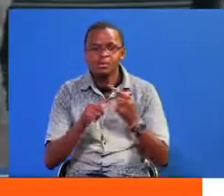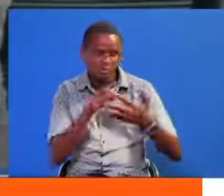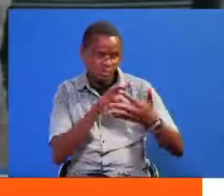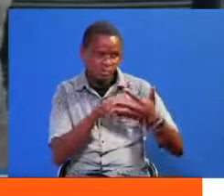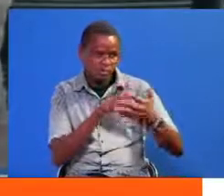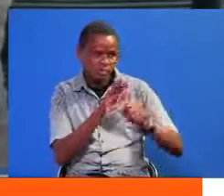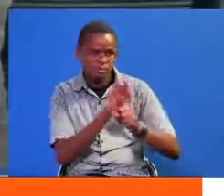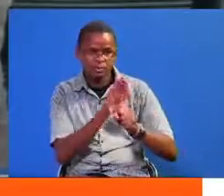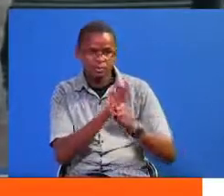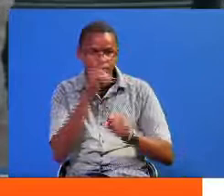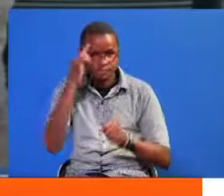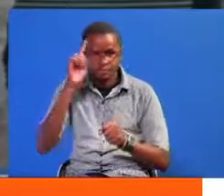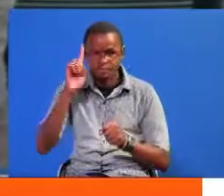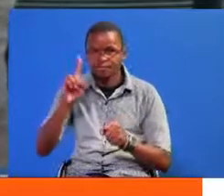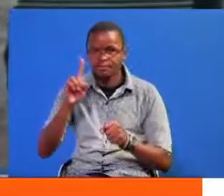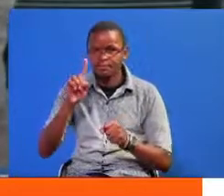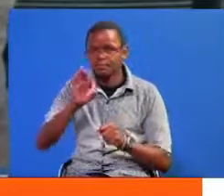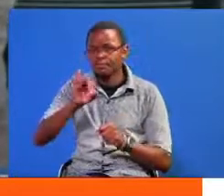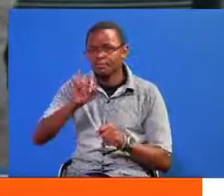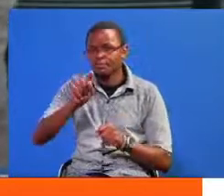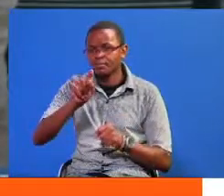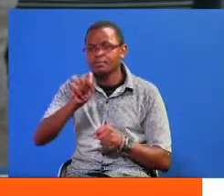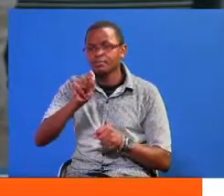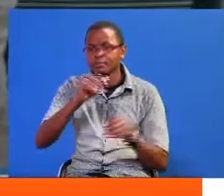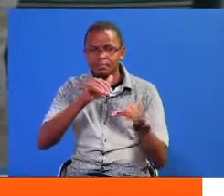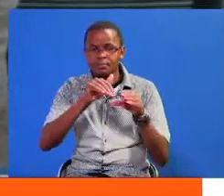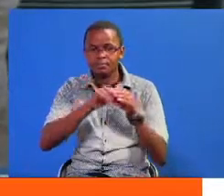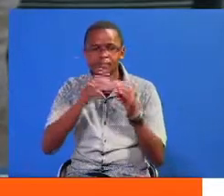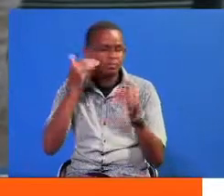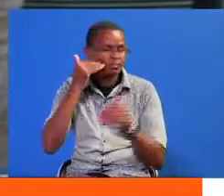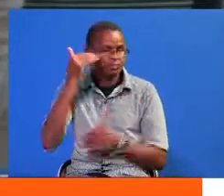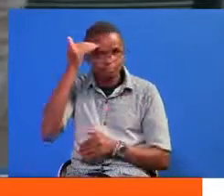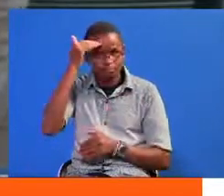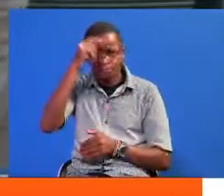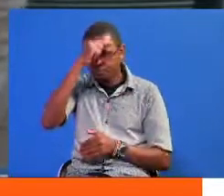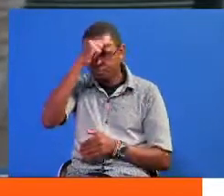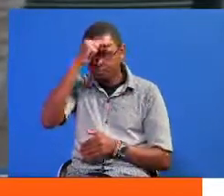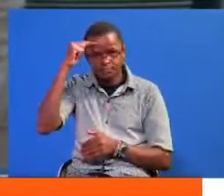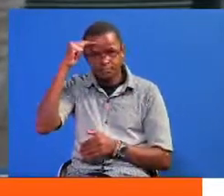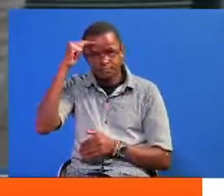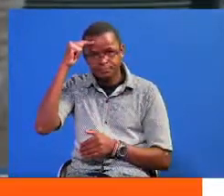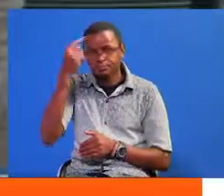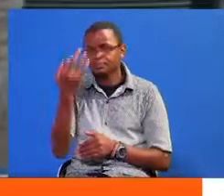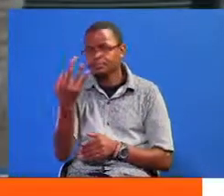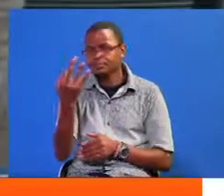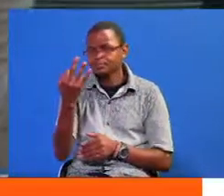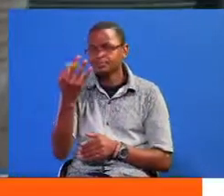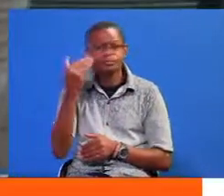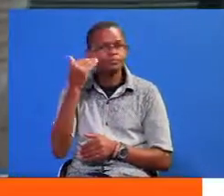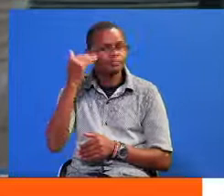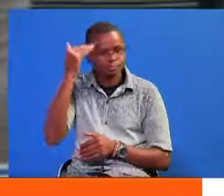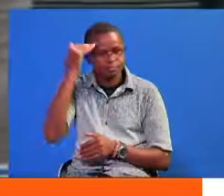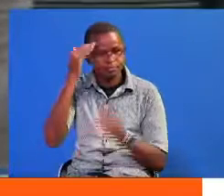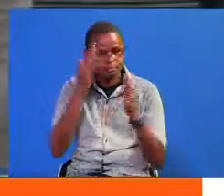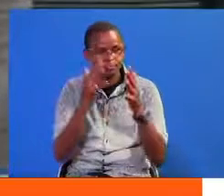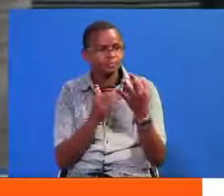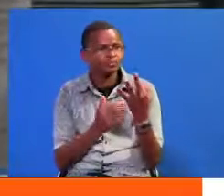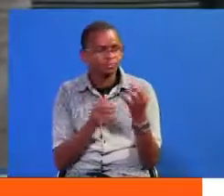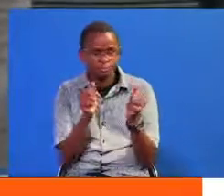lot for you to fit in the court, because three of the judges have been there for 10